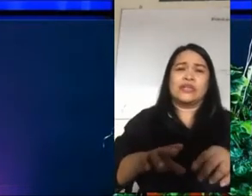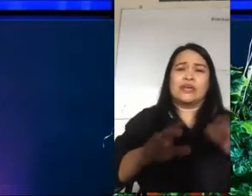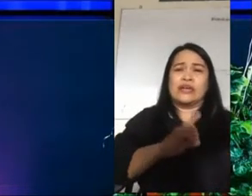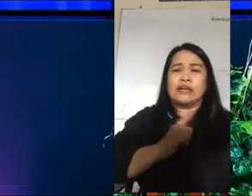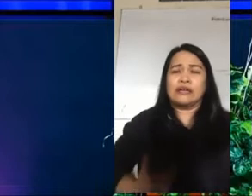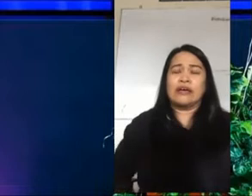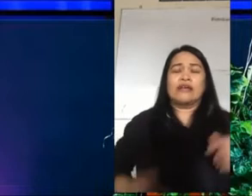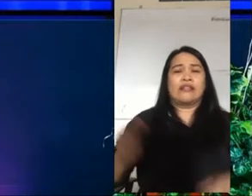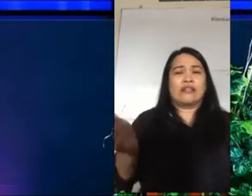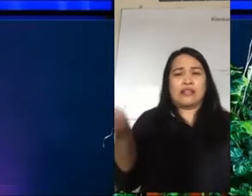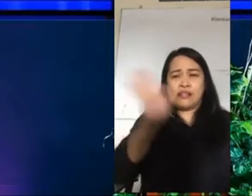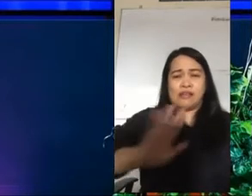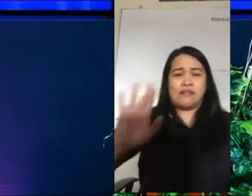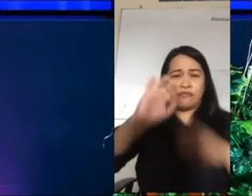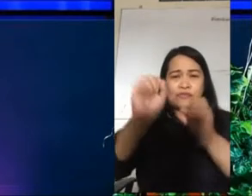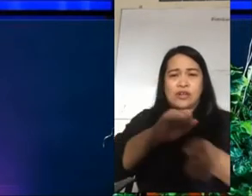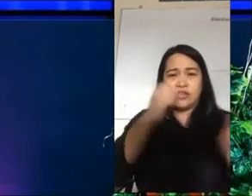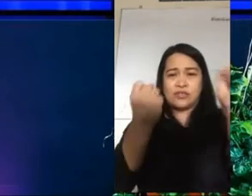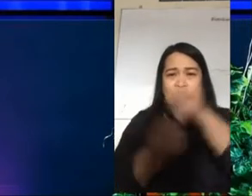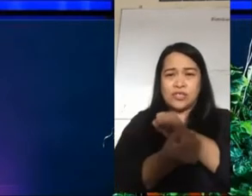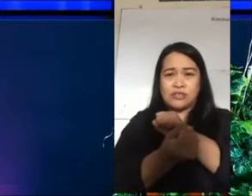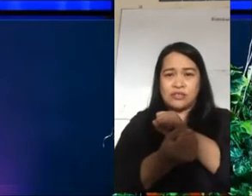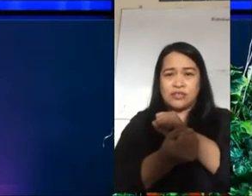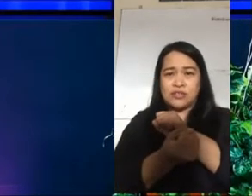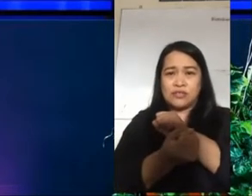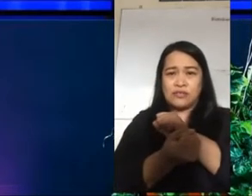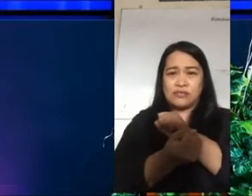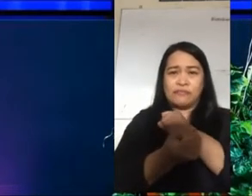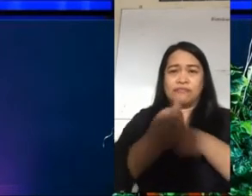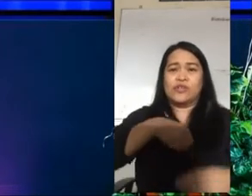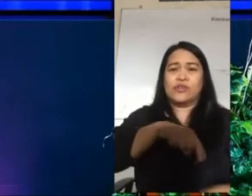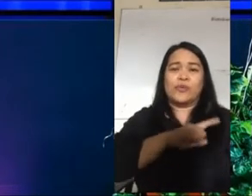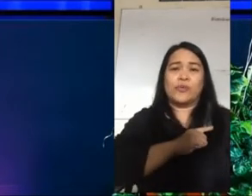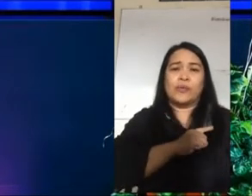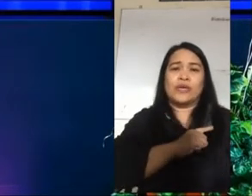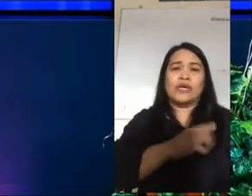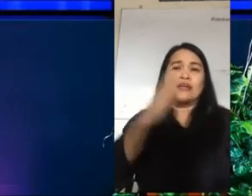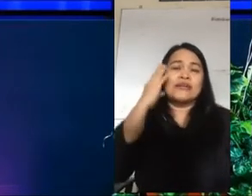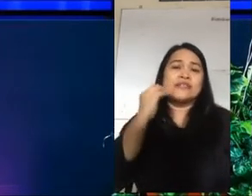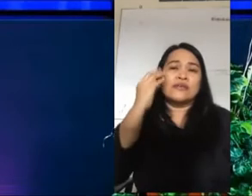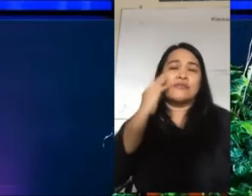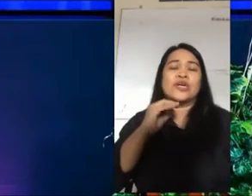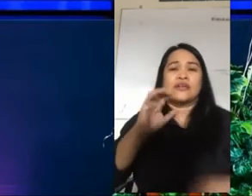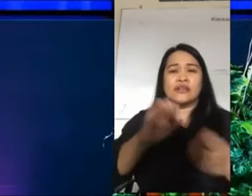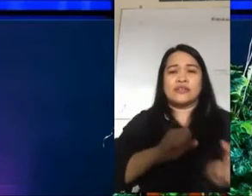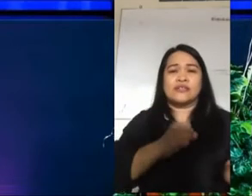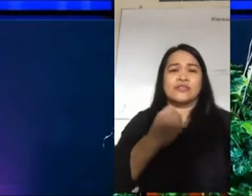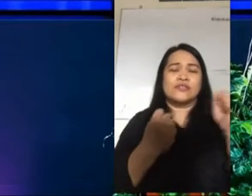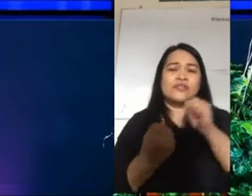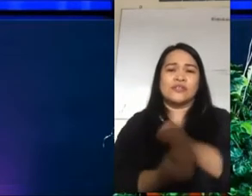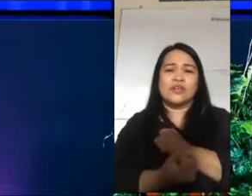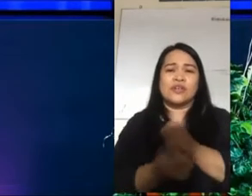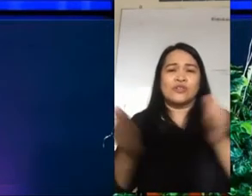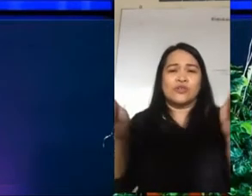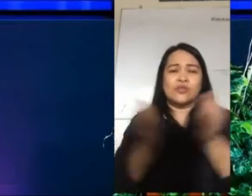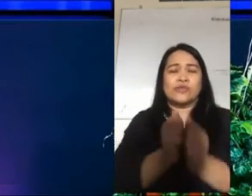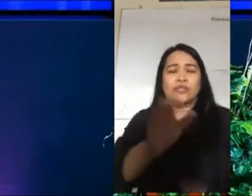magbabago ang ating Panginoon." We can face change with such